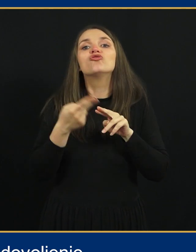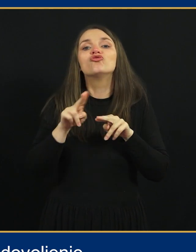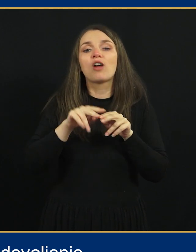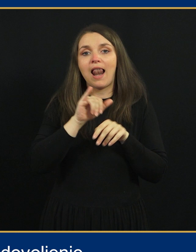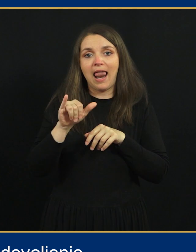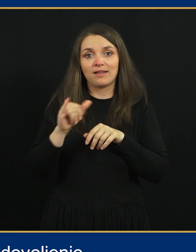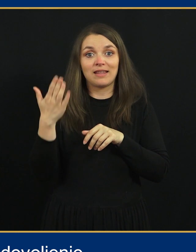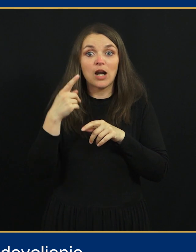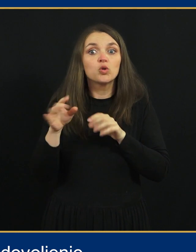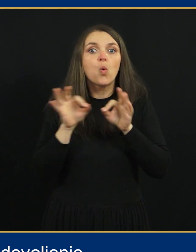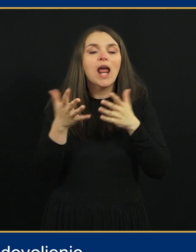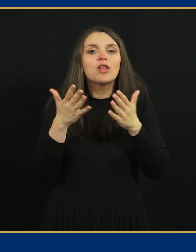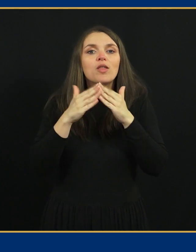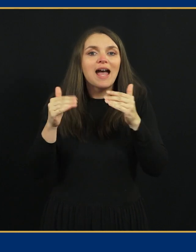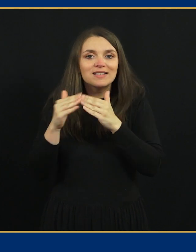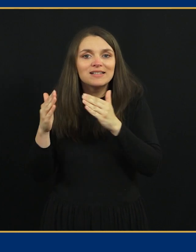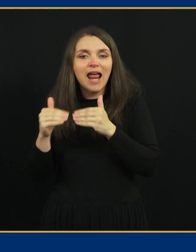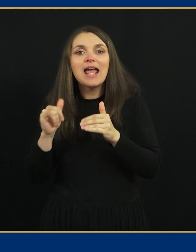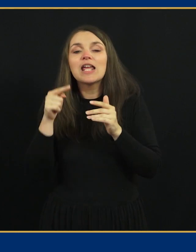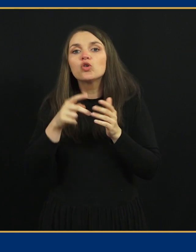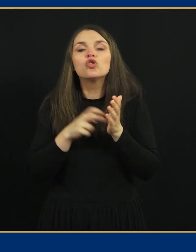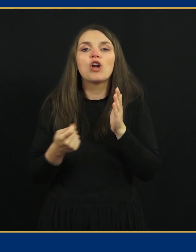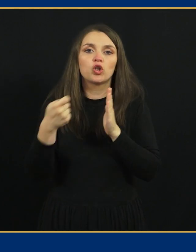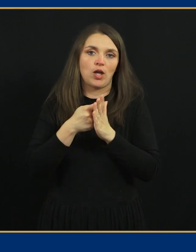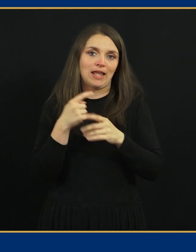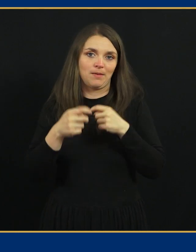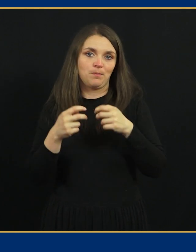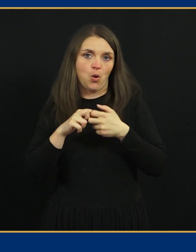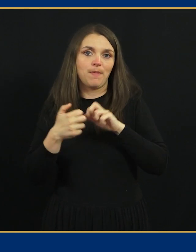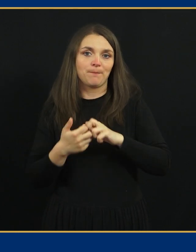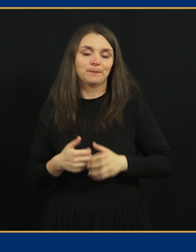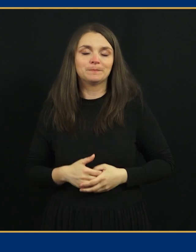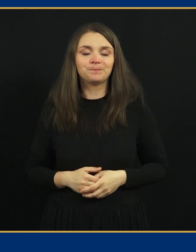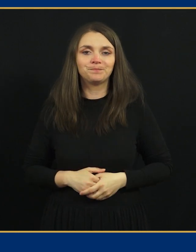In takrat, ko se ureja neko naselje, je to še dodaten problem.